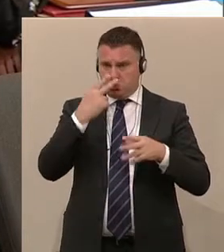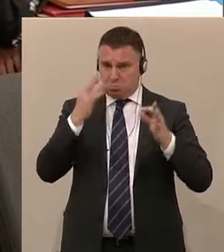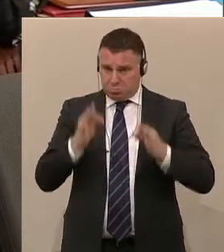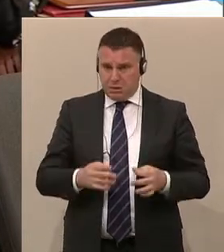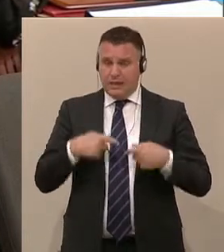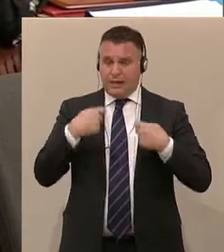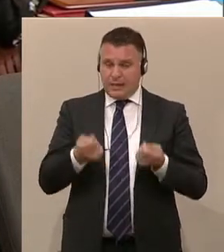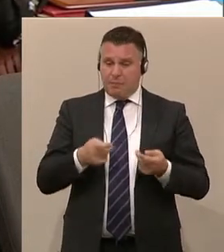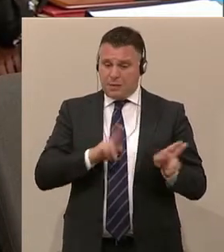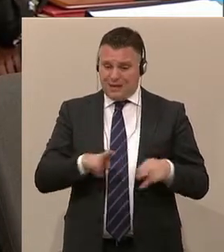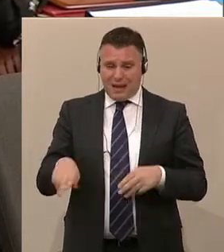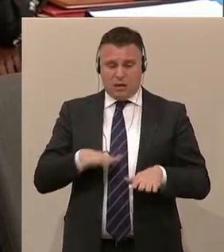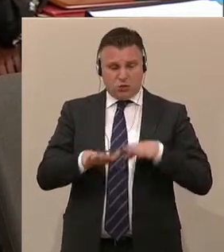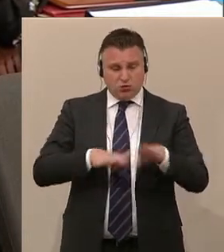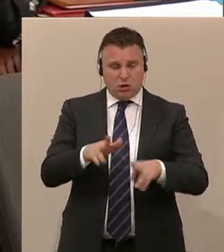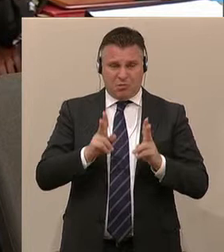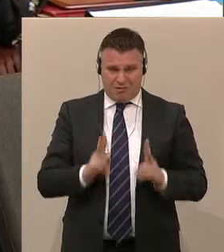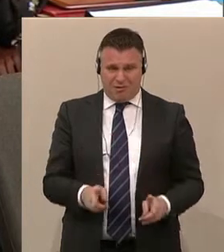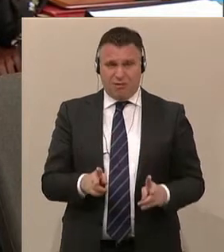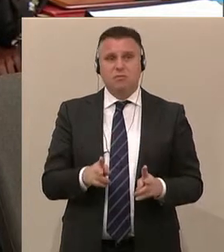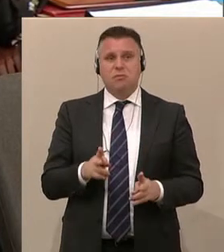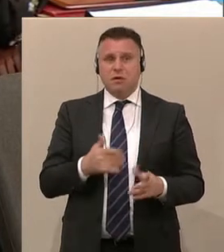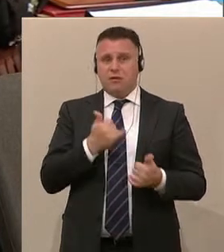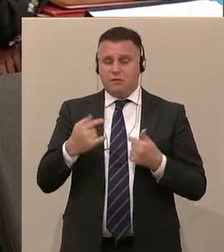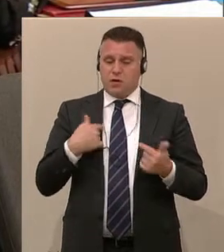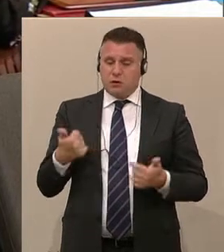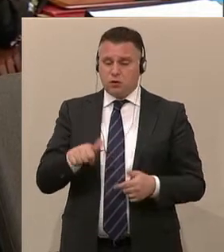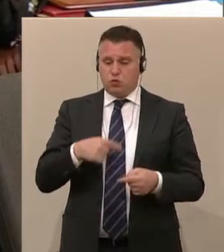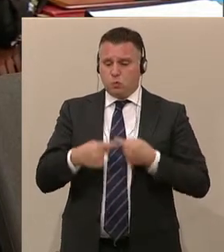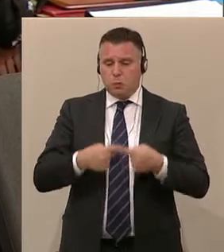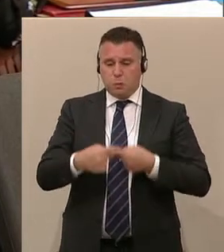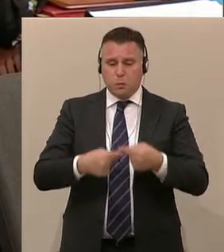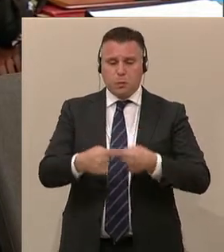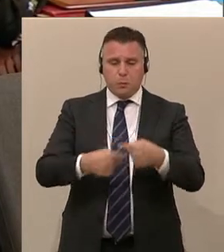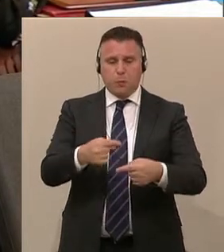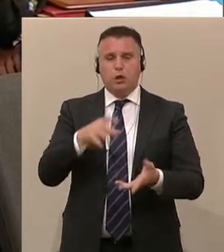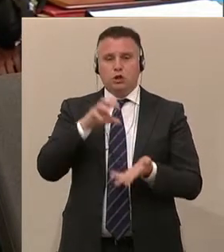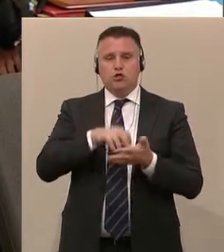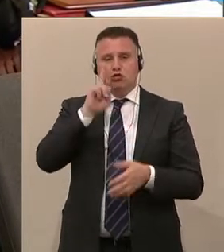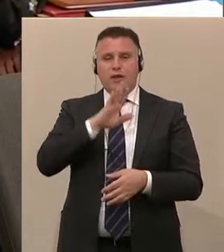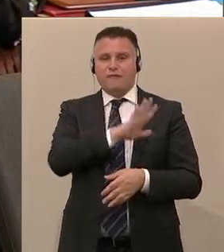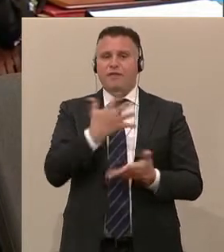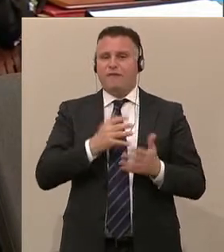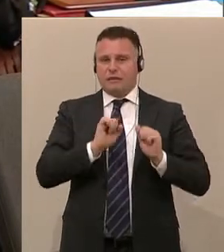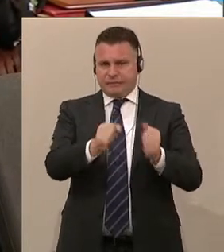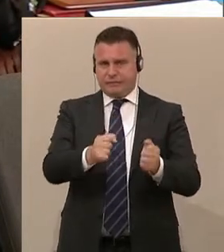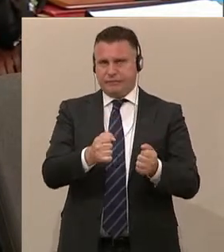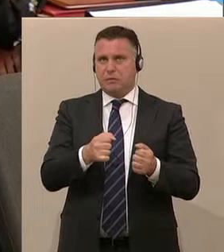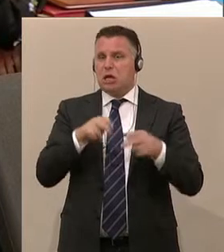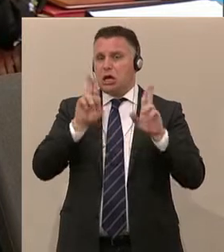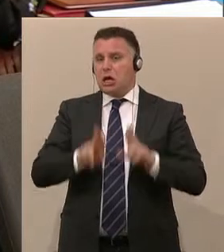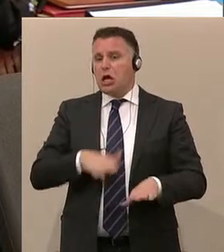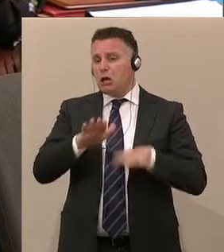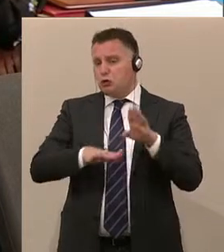Schritte überhaupt erforderlich sein werden, hängt von der Teilnahme am Prozess und den daraus folgenden Schritten der Stadt Wien ab. Allfällige rechtliche